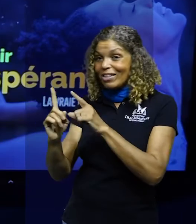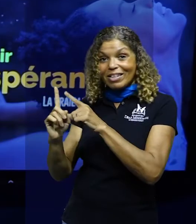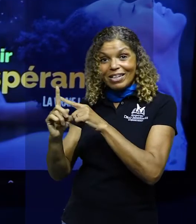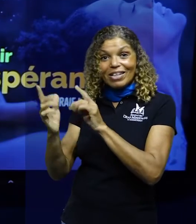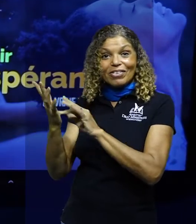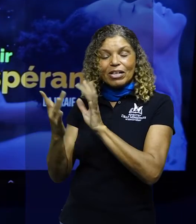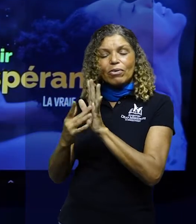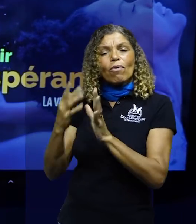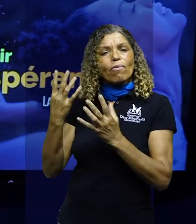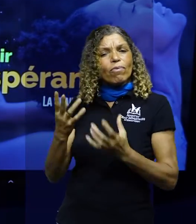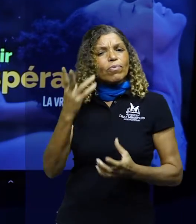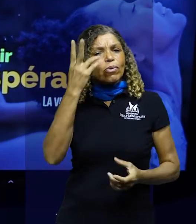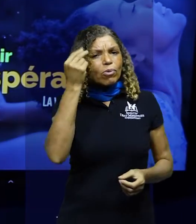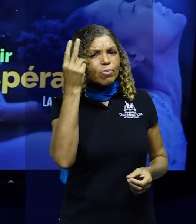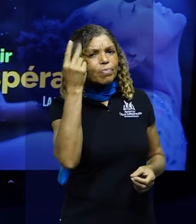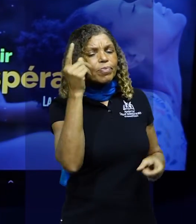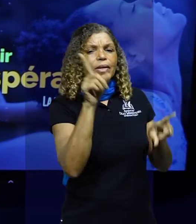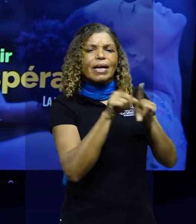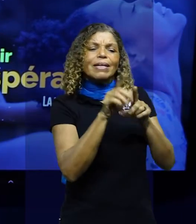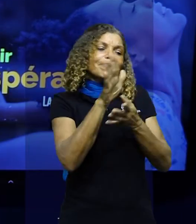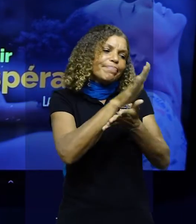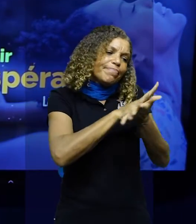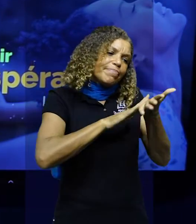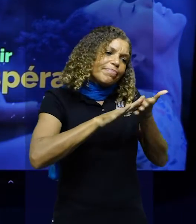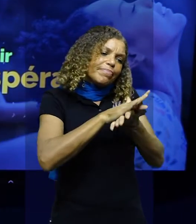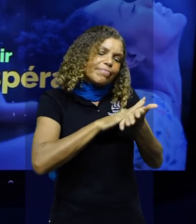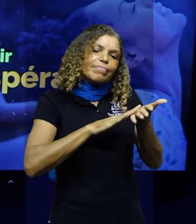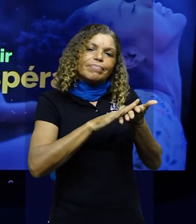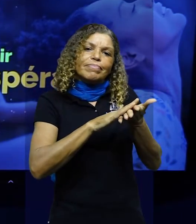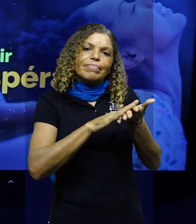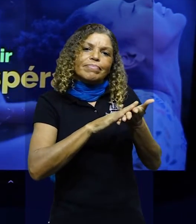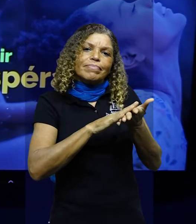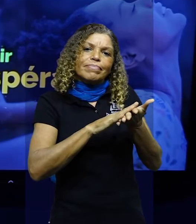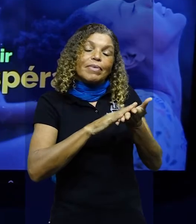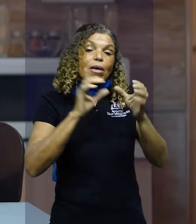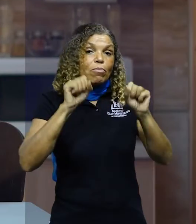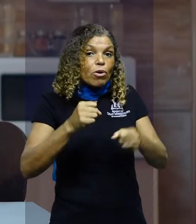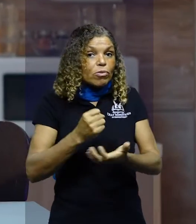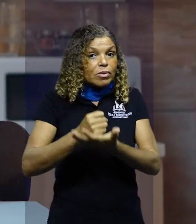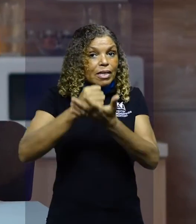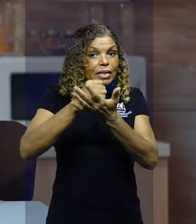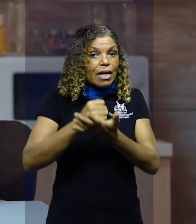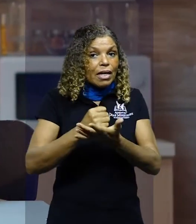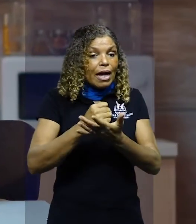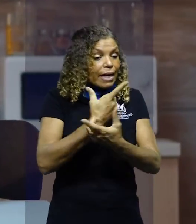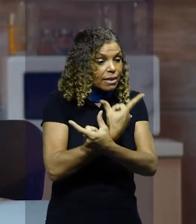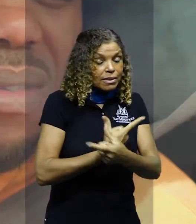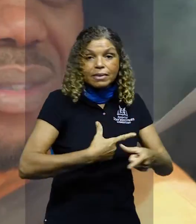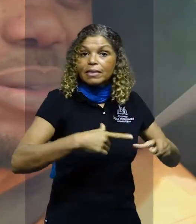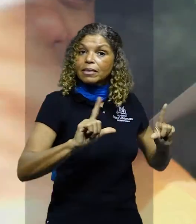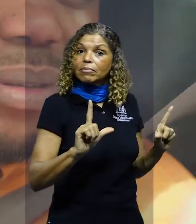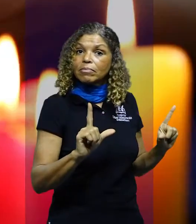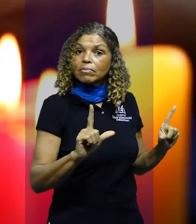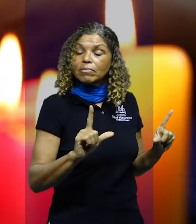comprendre, nous pardonner, mais aussi nous donner les moyens de sortir de n'importe quel esclavage